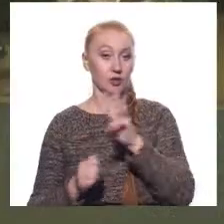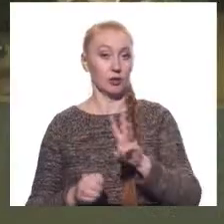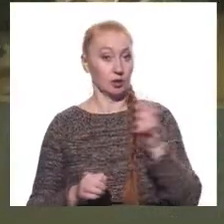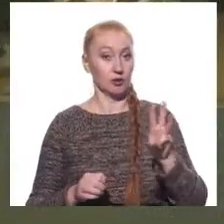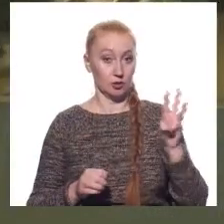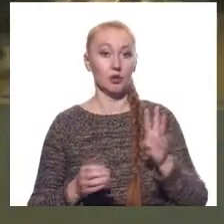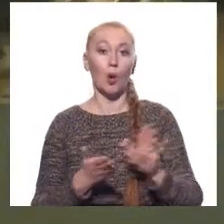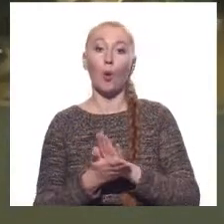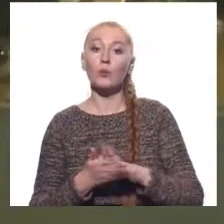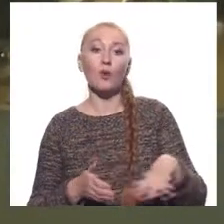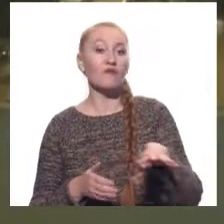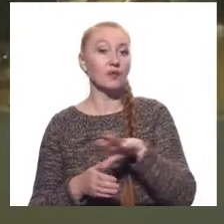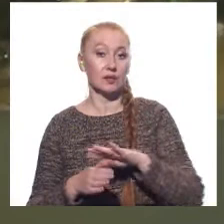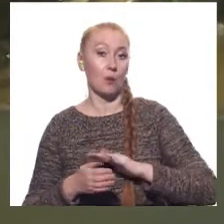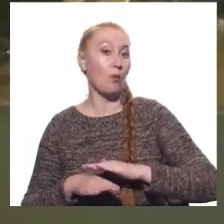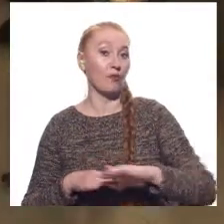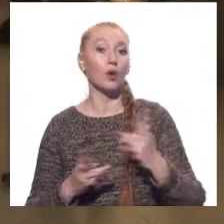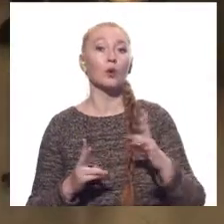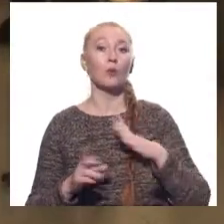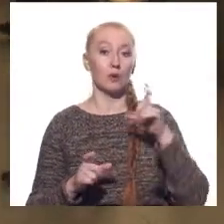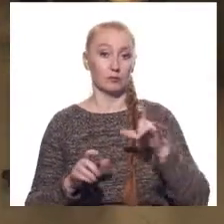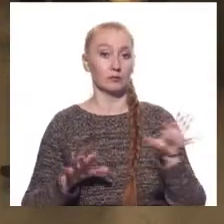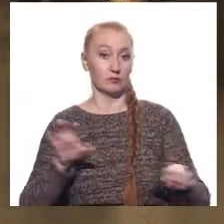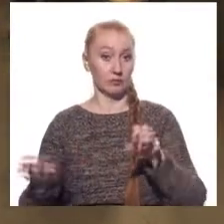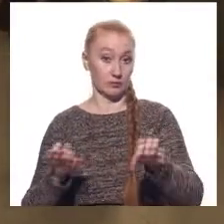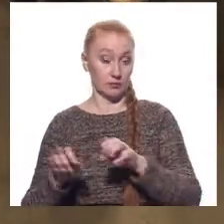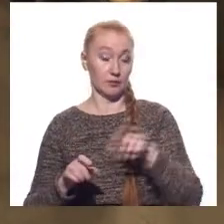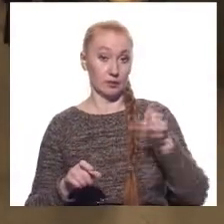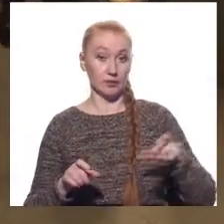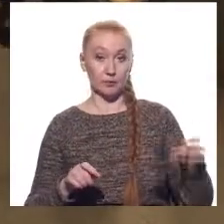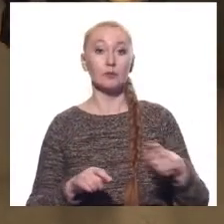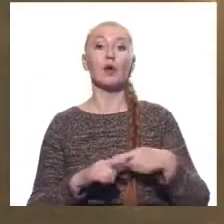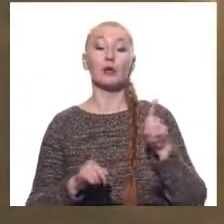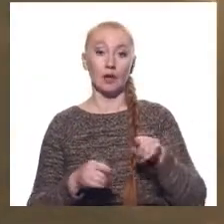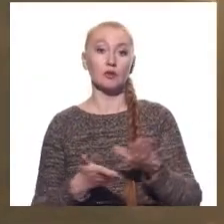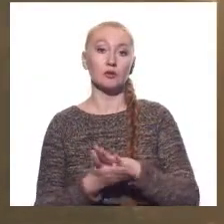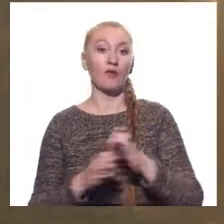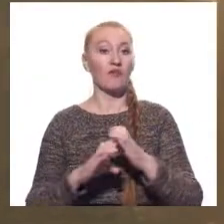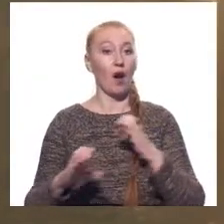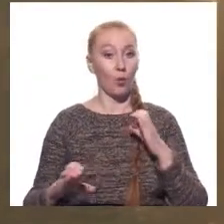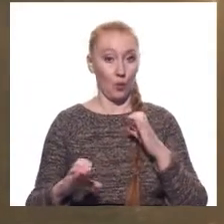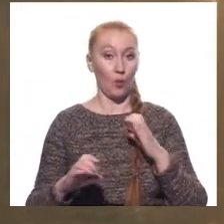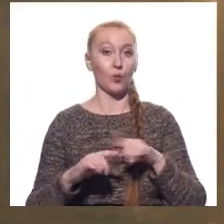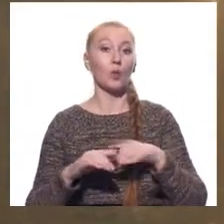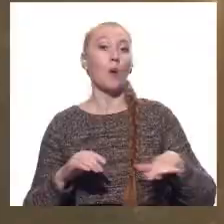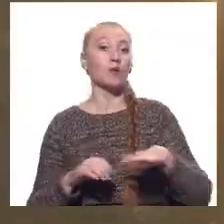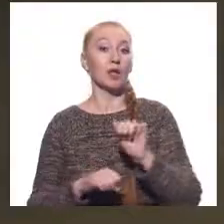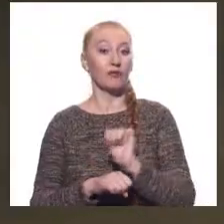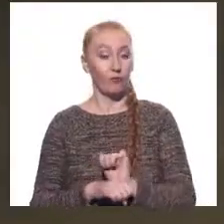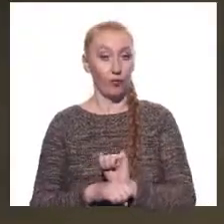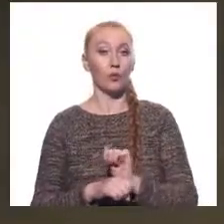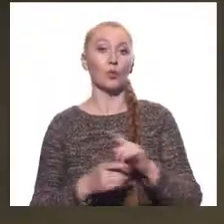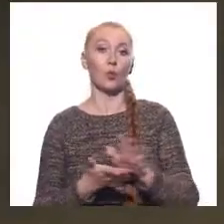3 години. Обробляють усі поверхні, до яких доторкаються пасажири. Також дезінфікують вагони потягів. Платформу